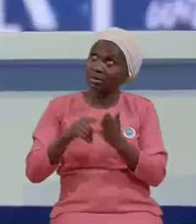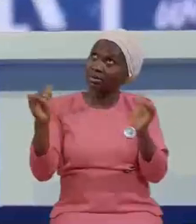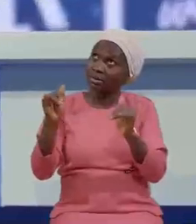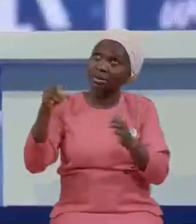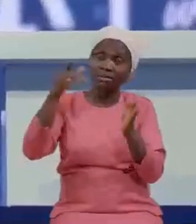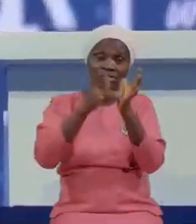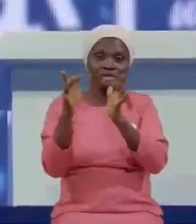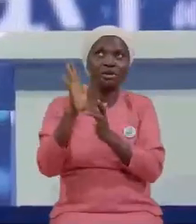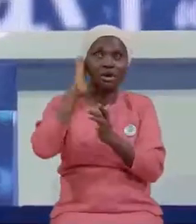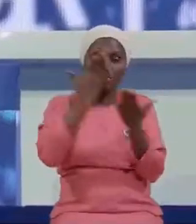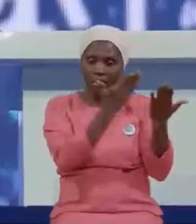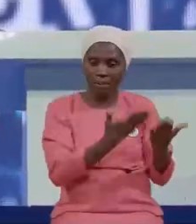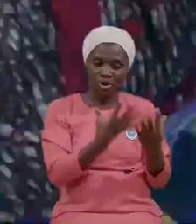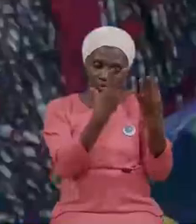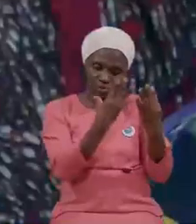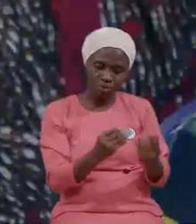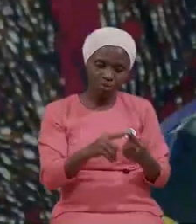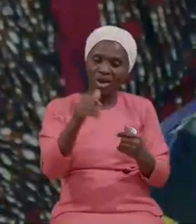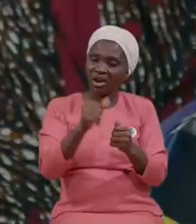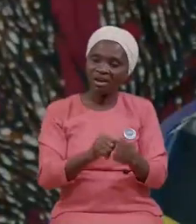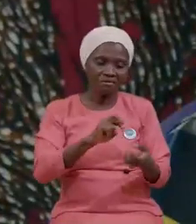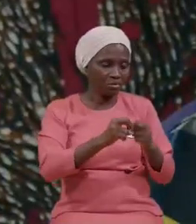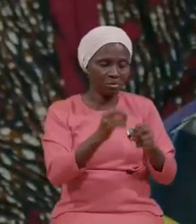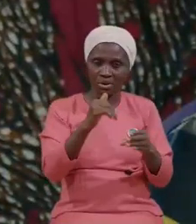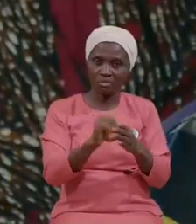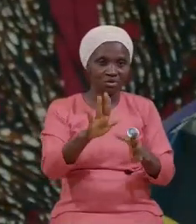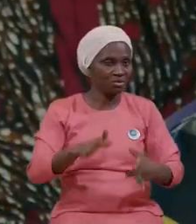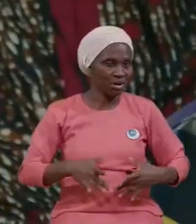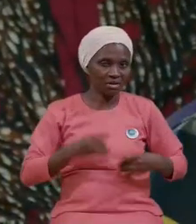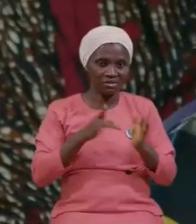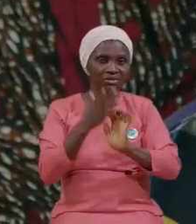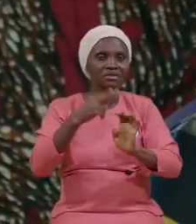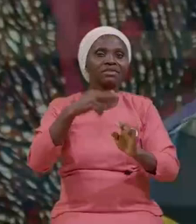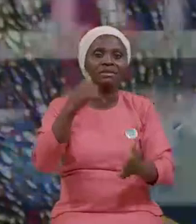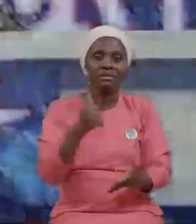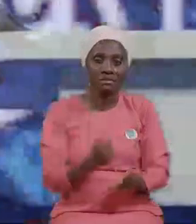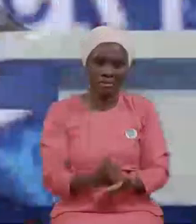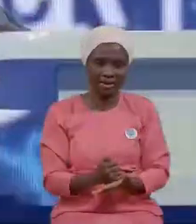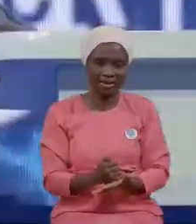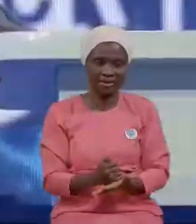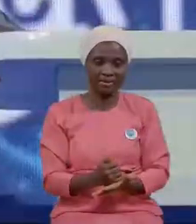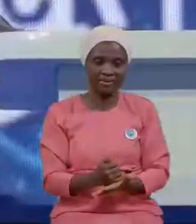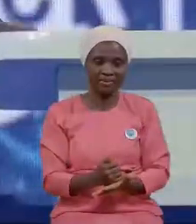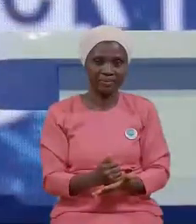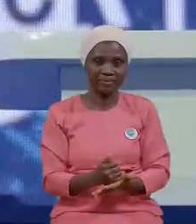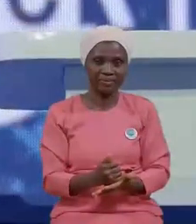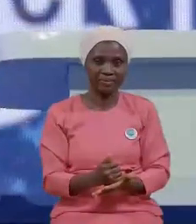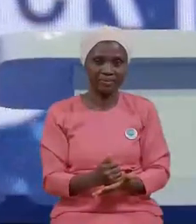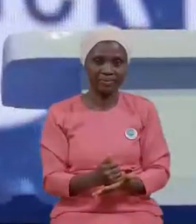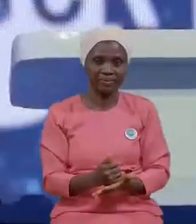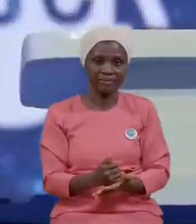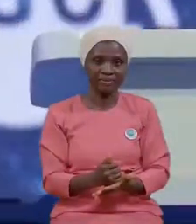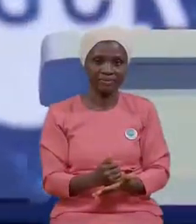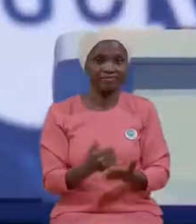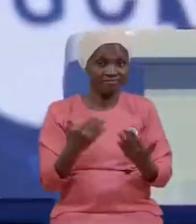Et avec donc cette paix de Dieu en vous, vous avez cette solution en vous. Ce soir,